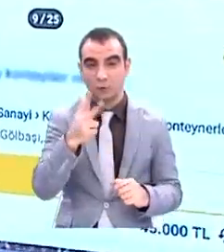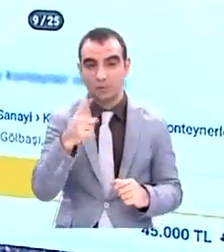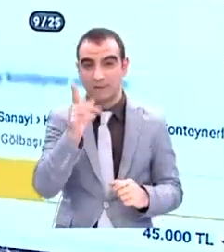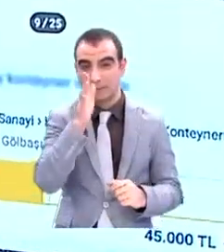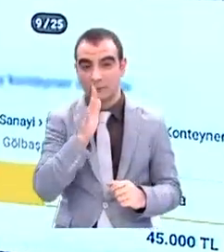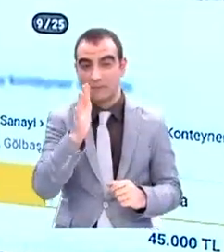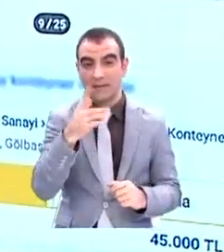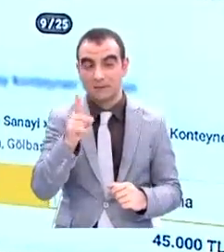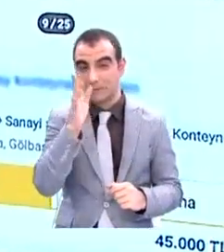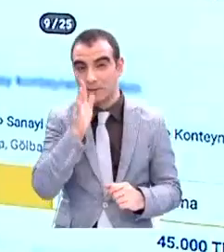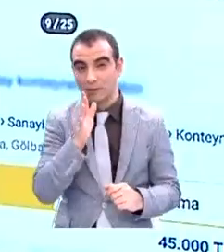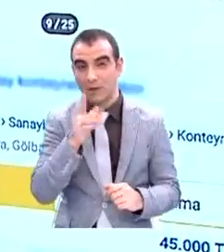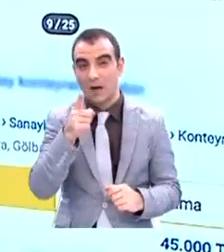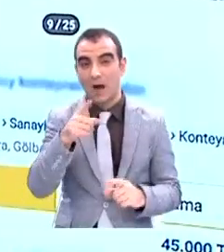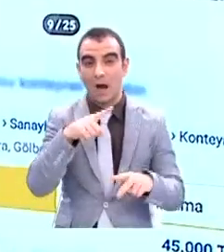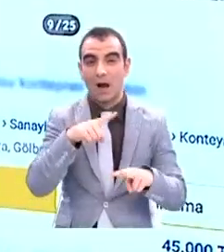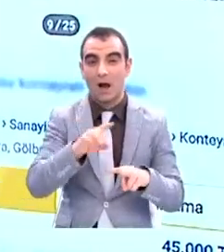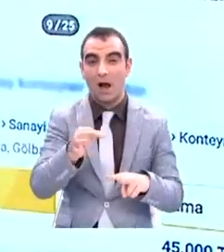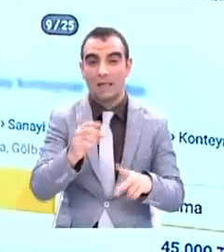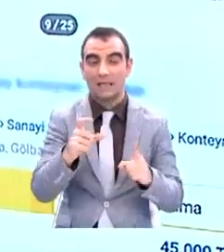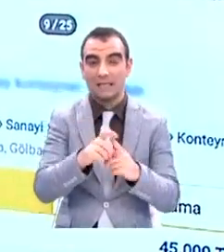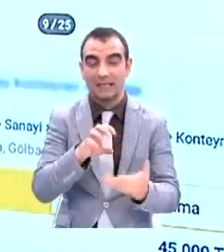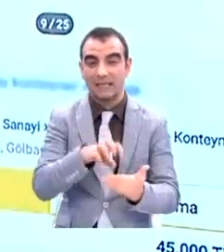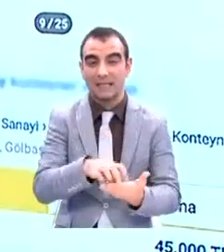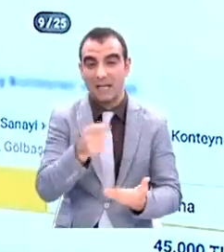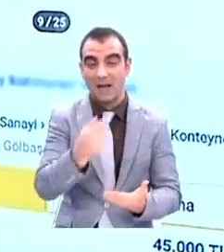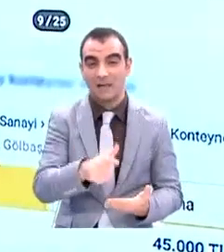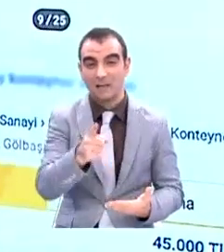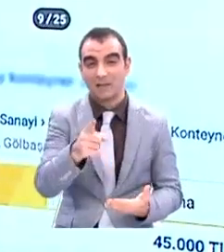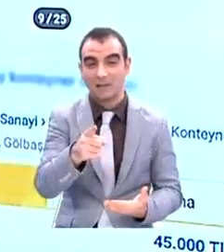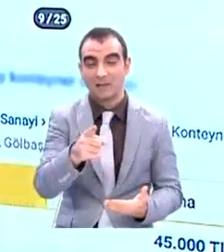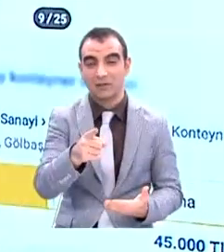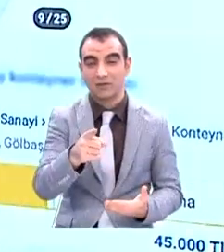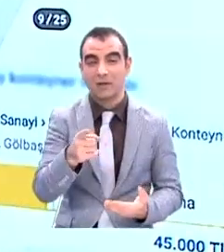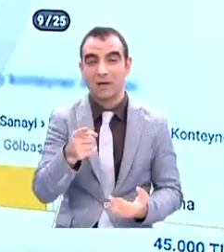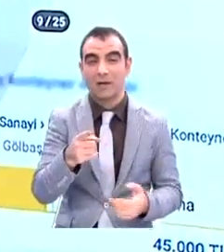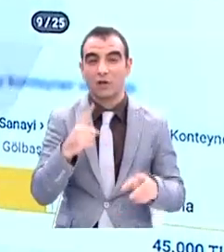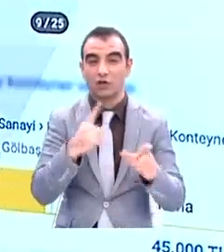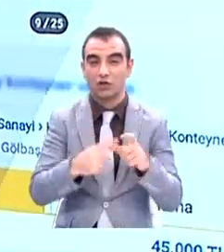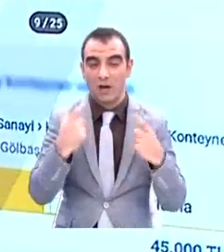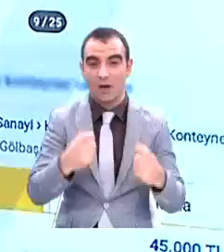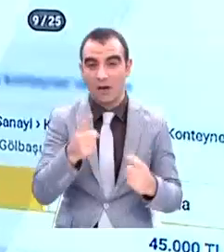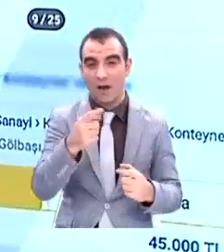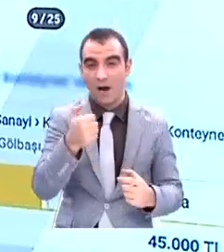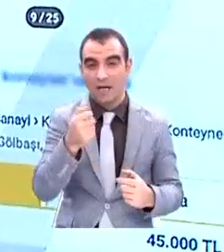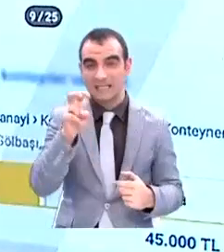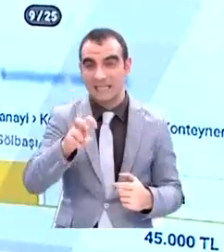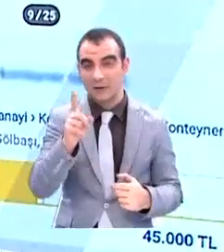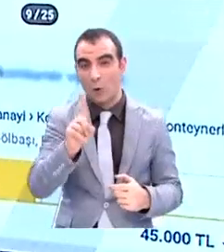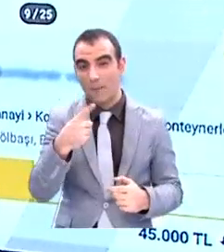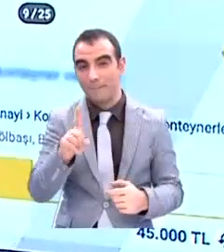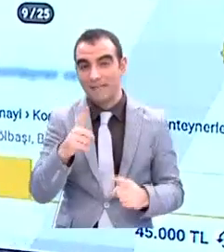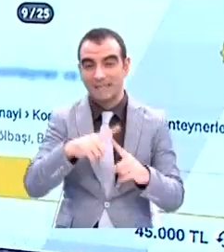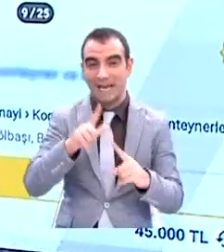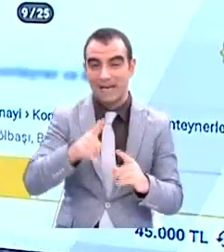5.500'e altın dağda 4.000 Türk lirasından altı bile Çankaya'da 6.000 Türk lirasından 8-10 bin Türk